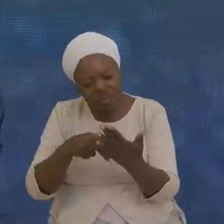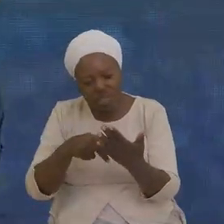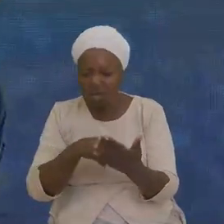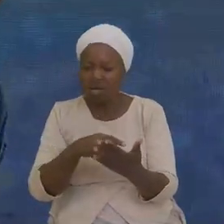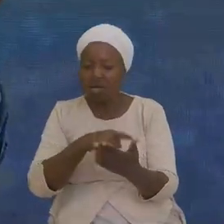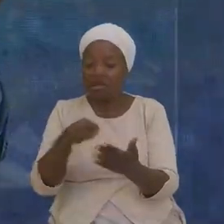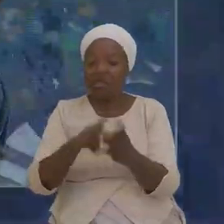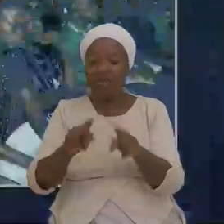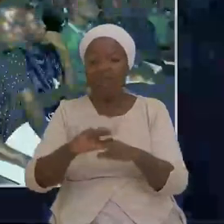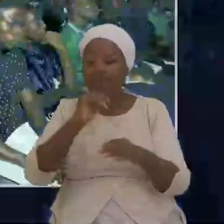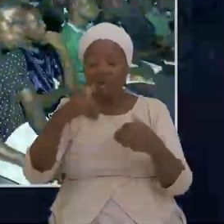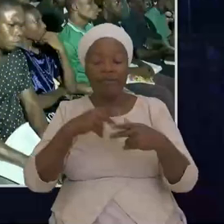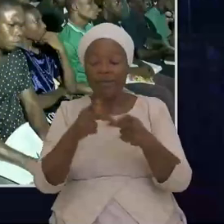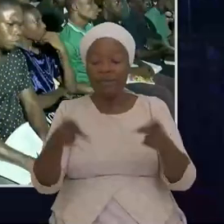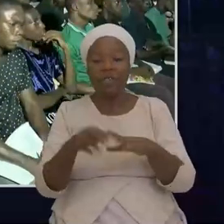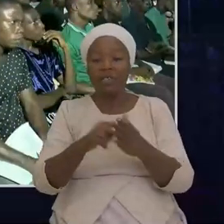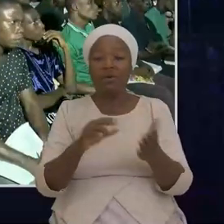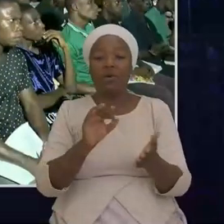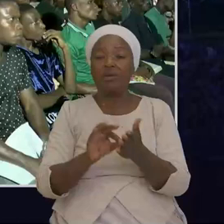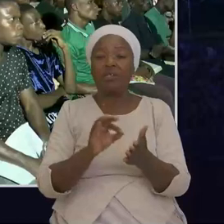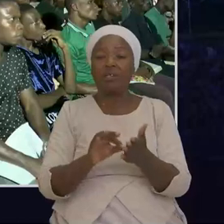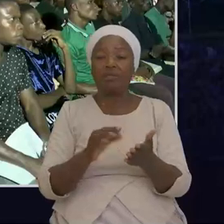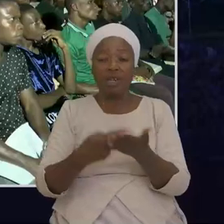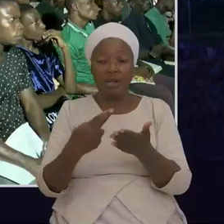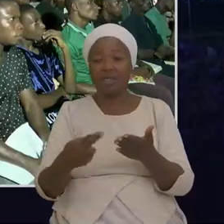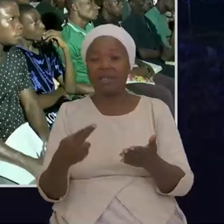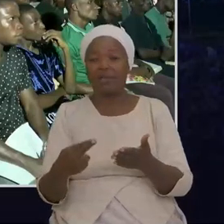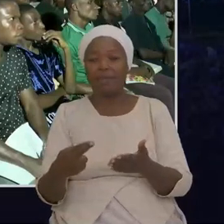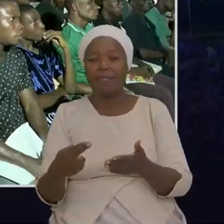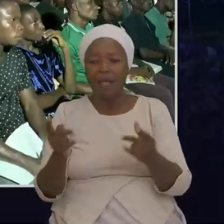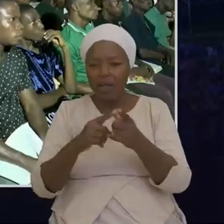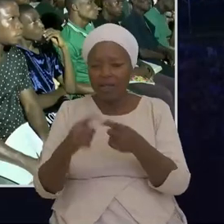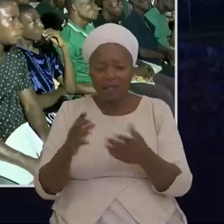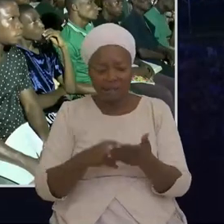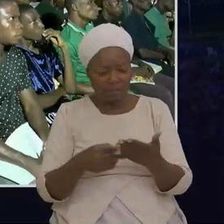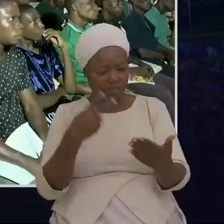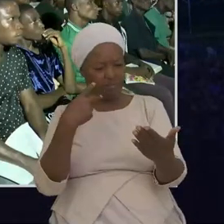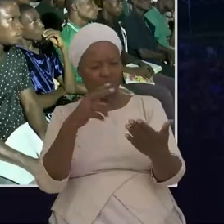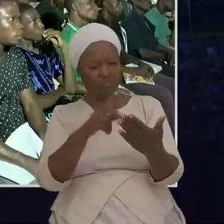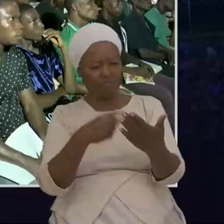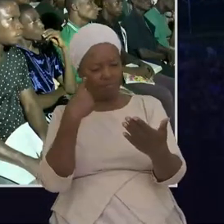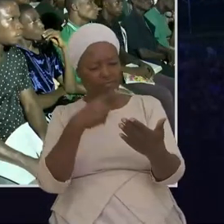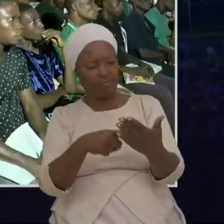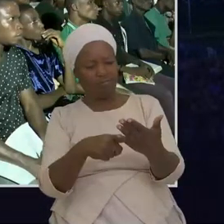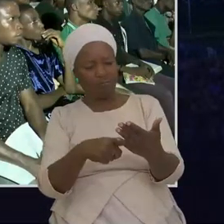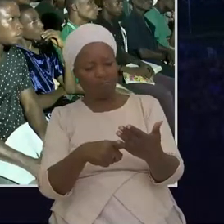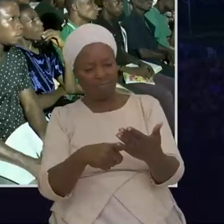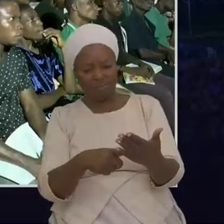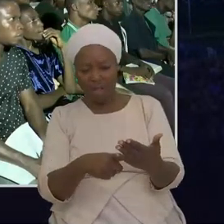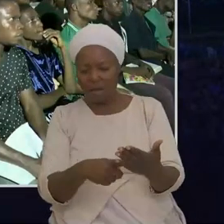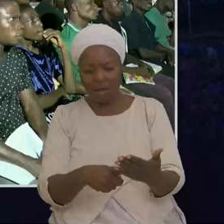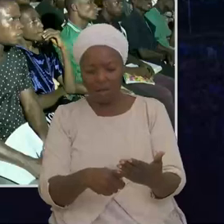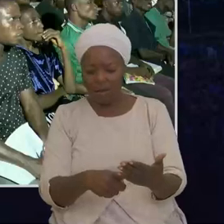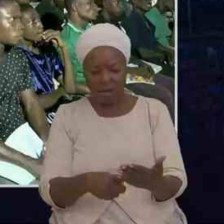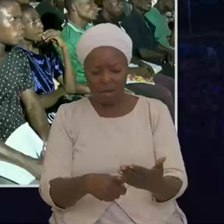Il n'a pas de place dans leur registre. Alors, ils vérifient. On dit, aujourd'hui,